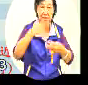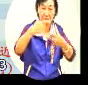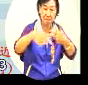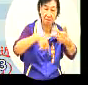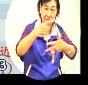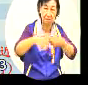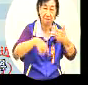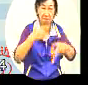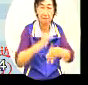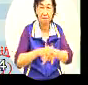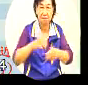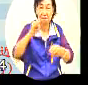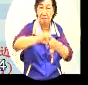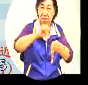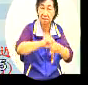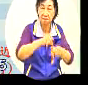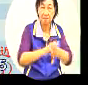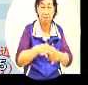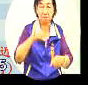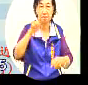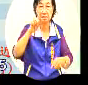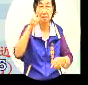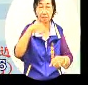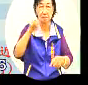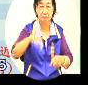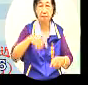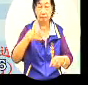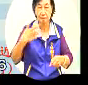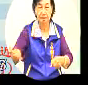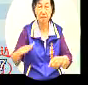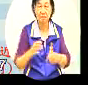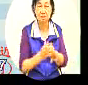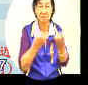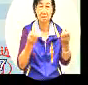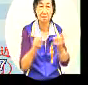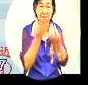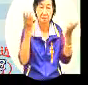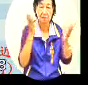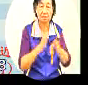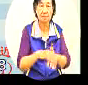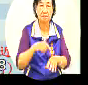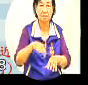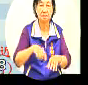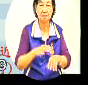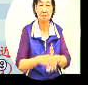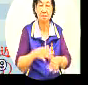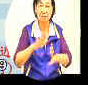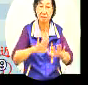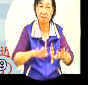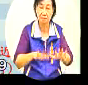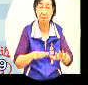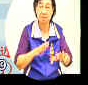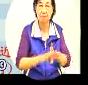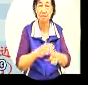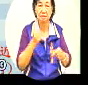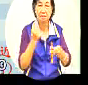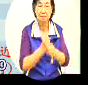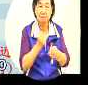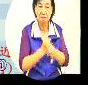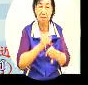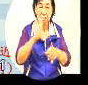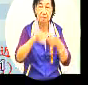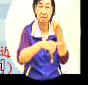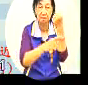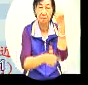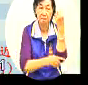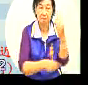那么我们点出这个问题是说，因为目前高雄市很多的做法都是发生了以后，甚至以本席的辖区来